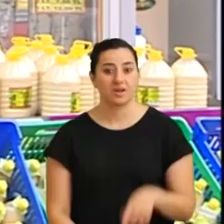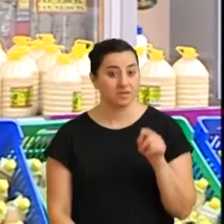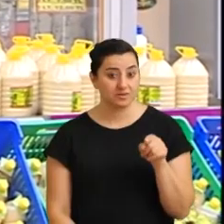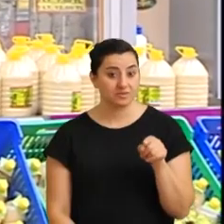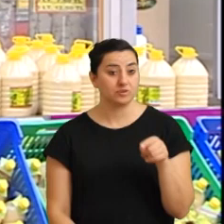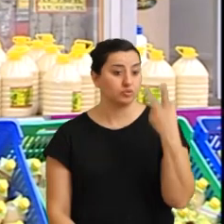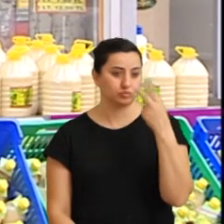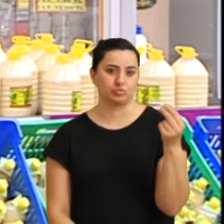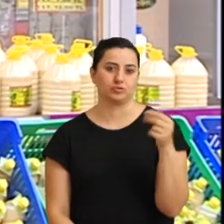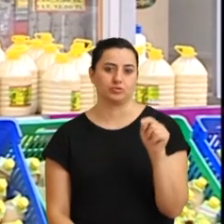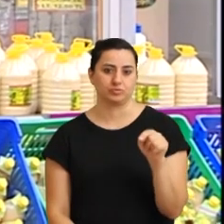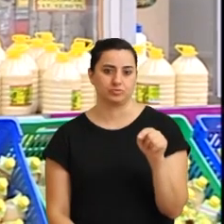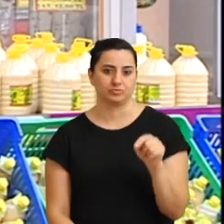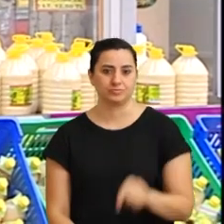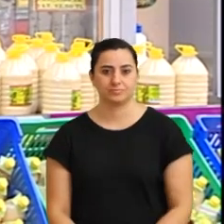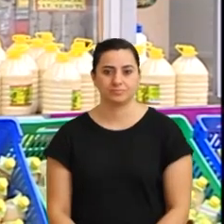Efendim, 3 lira